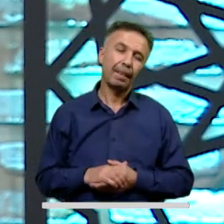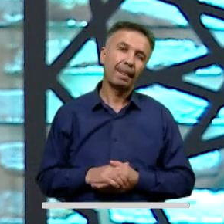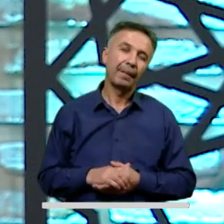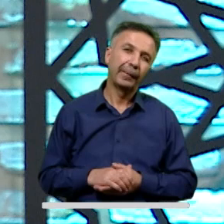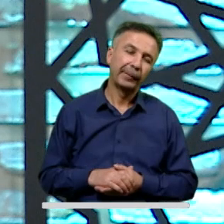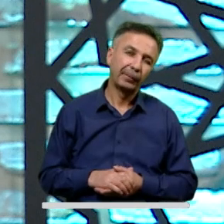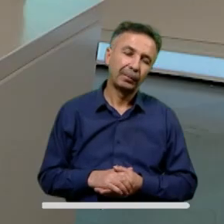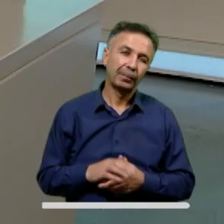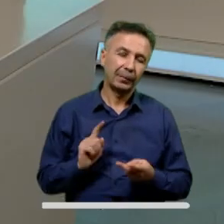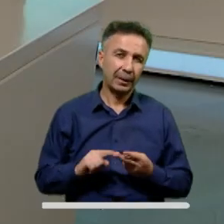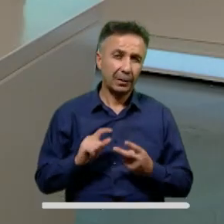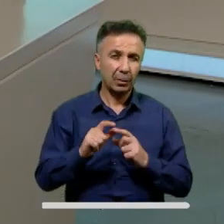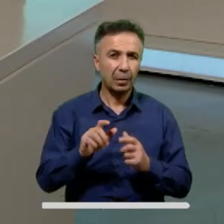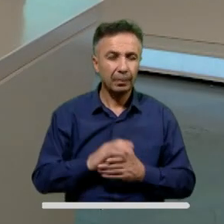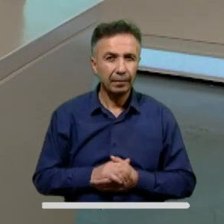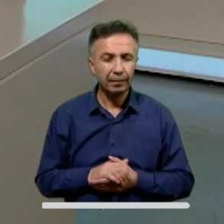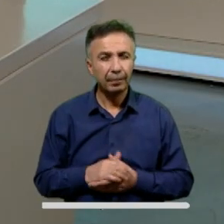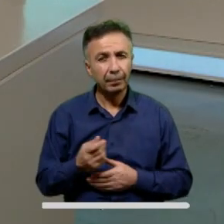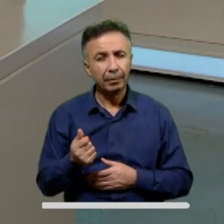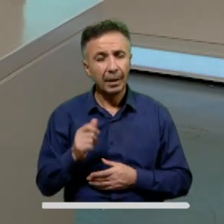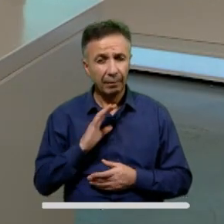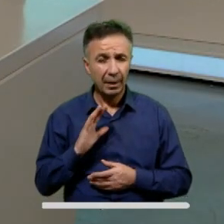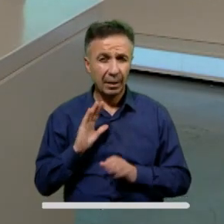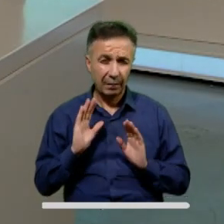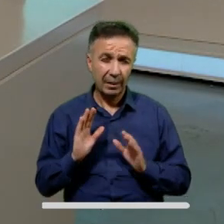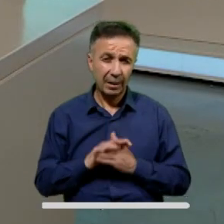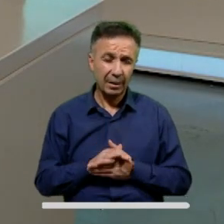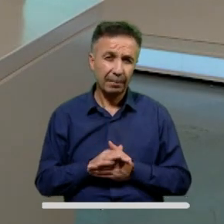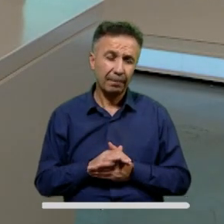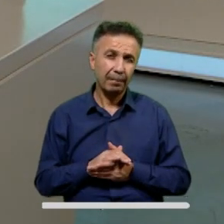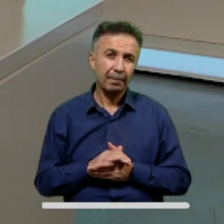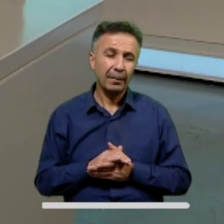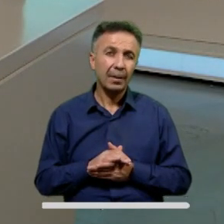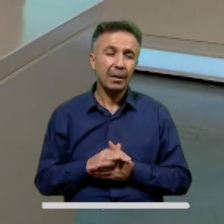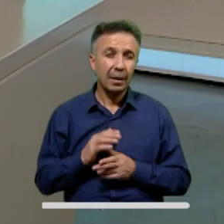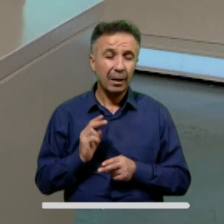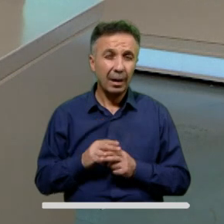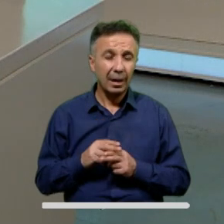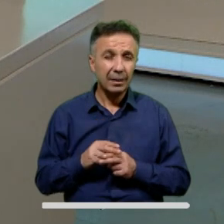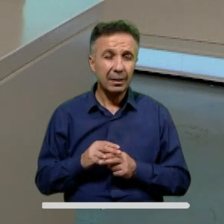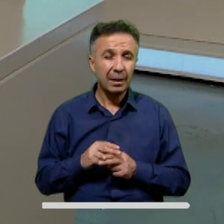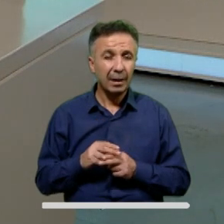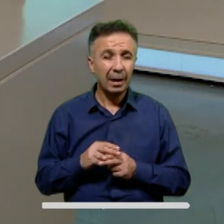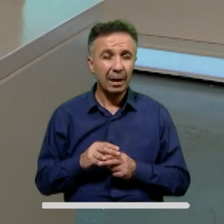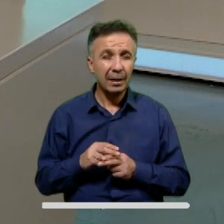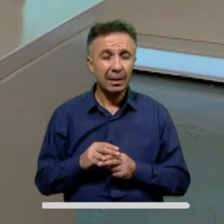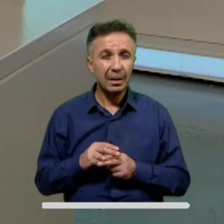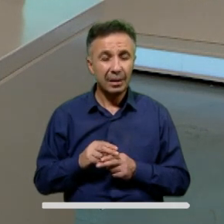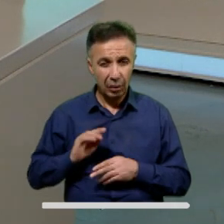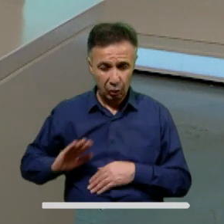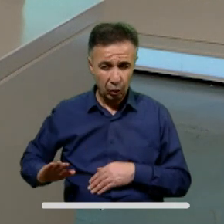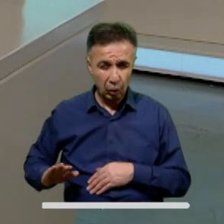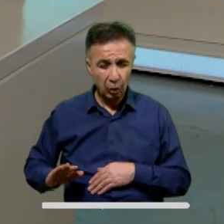Soralım. İkincisi de ya param var fakat şu an acil evladıma vermek zorundayım. Çünkü vermezsem